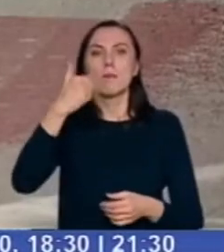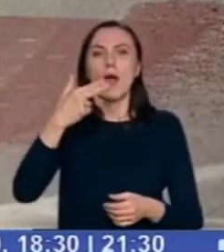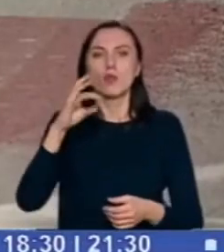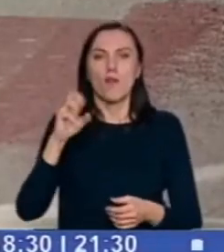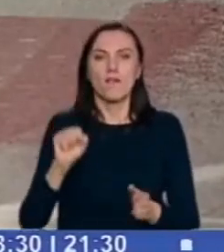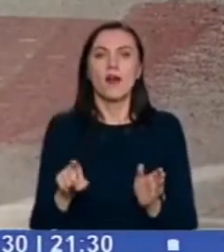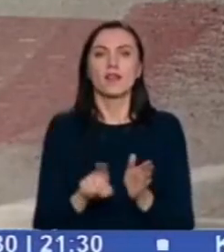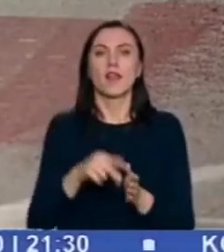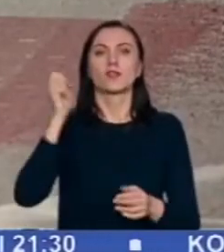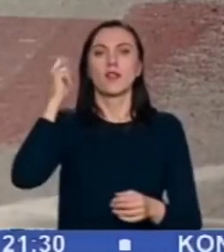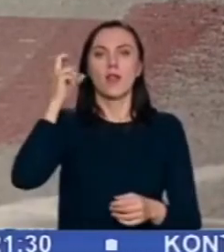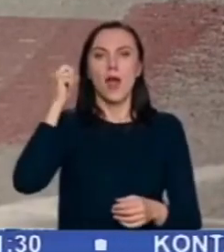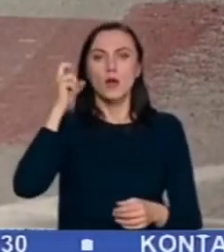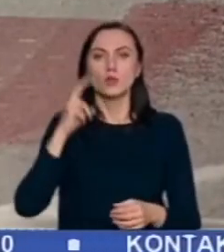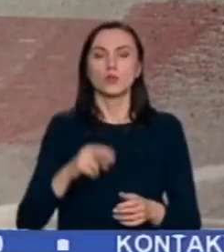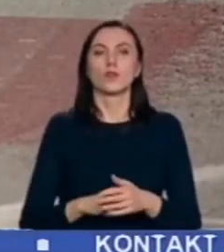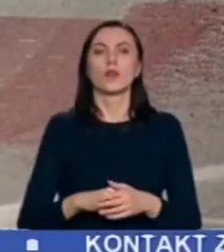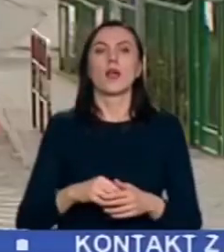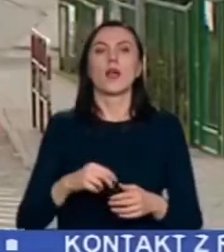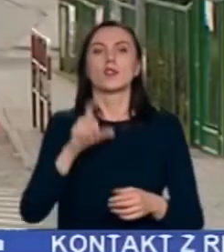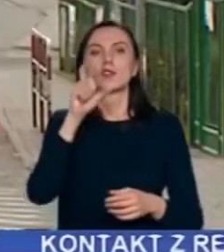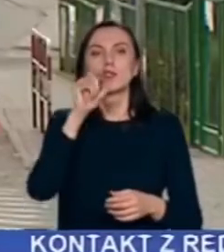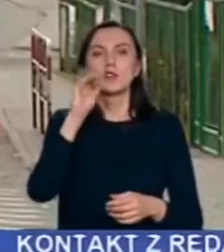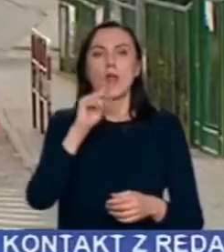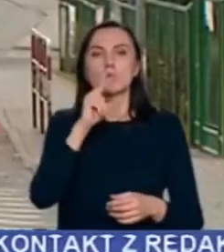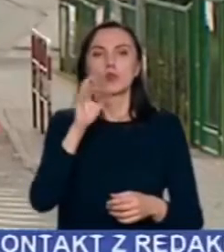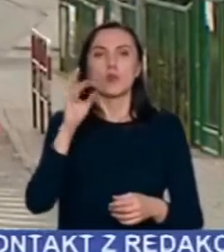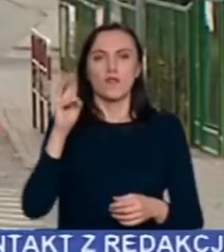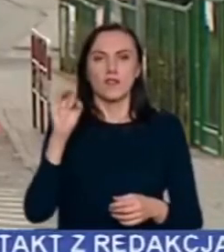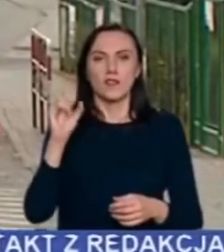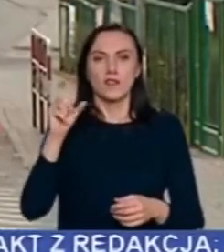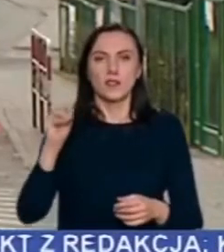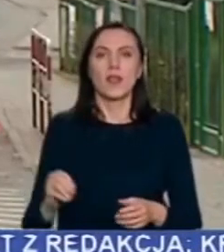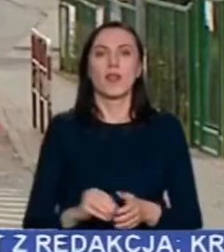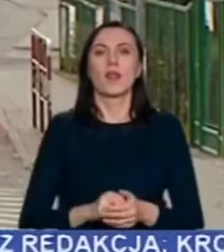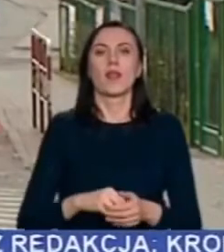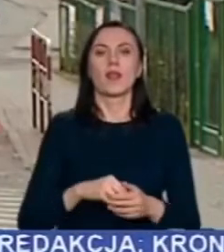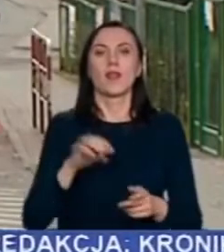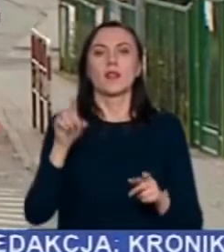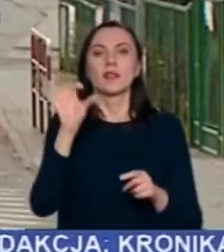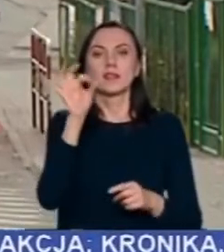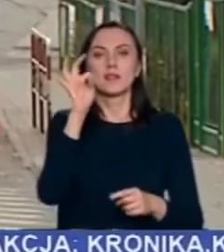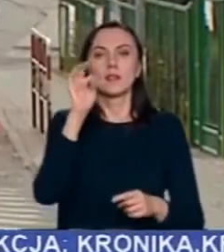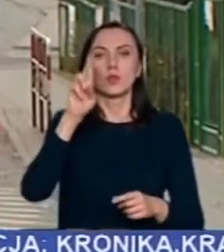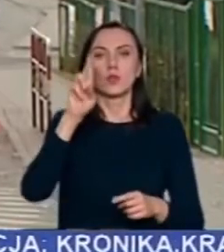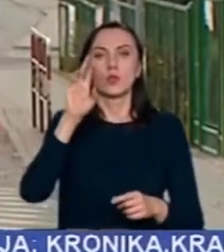w tarnowskim, w Zbylitowskiej Górze, Ciężkowicach, Tuchowie i w Stróżach. Agata Jędrzejczyk-Dyląg, Kronika.